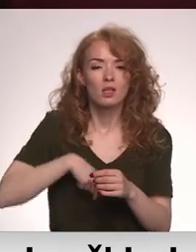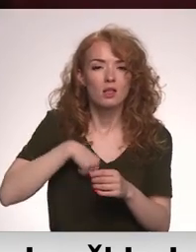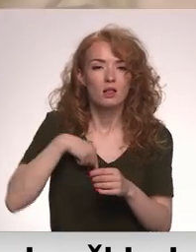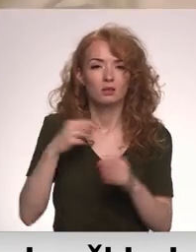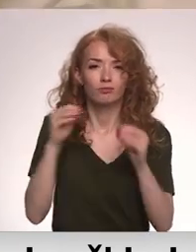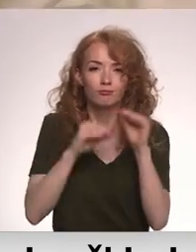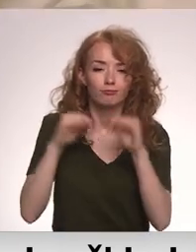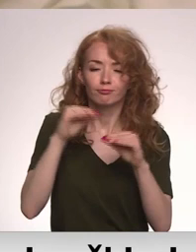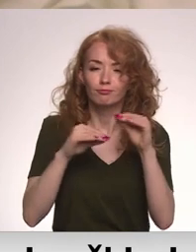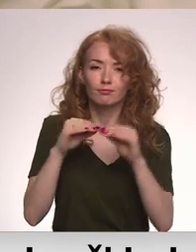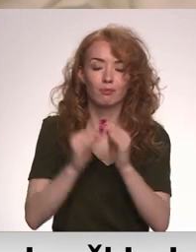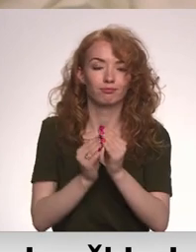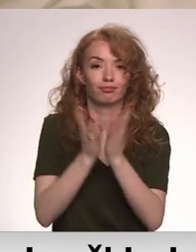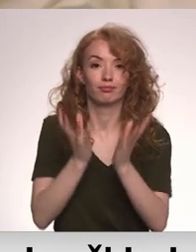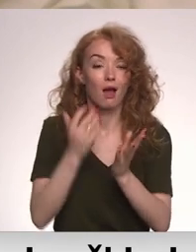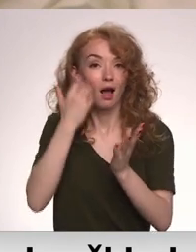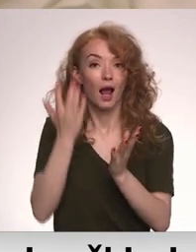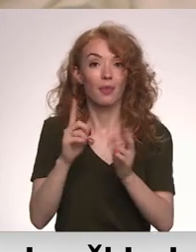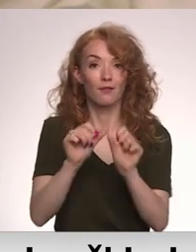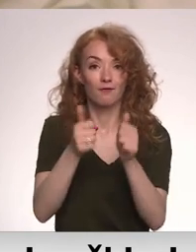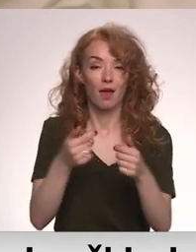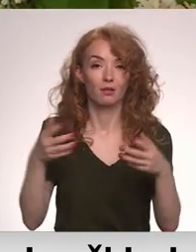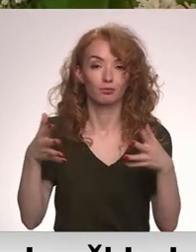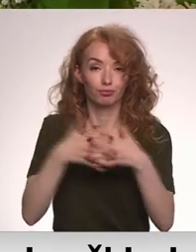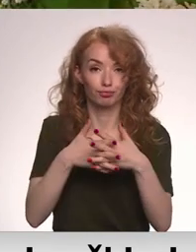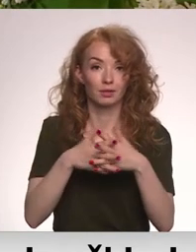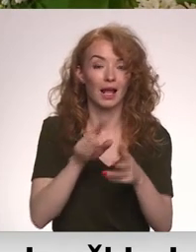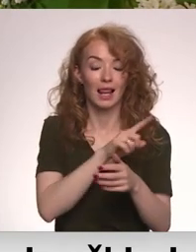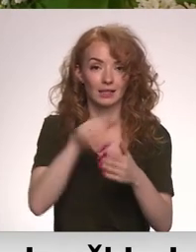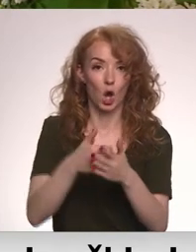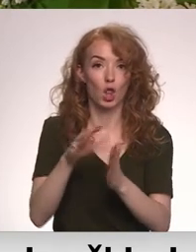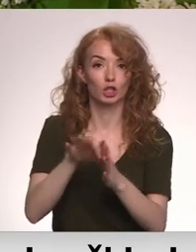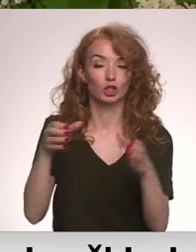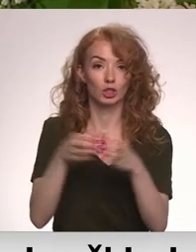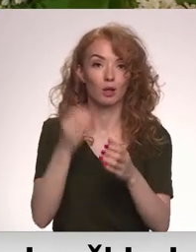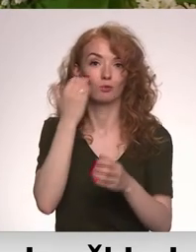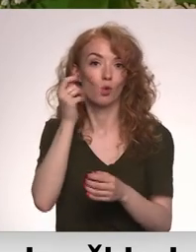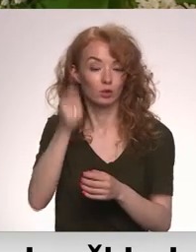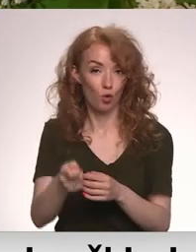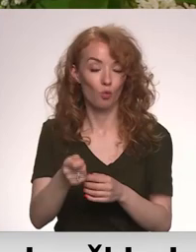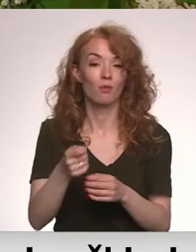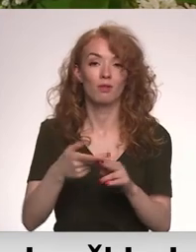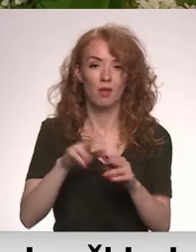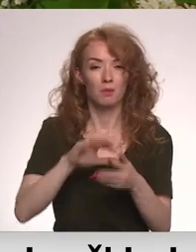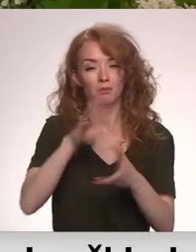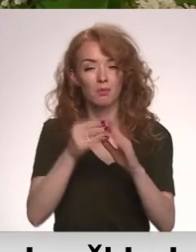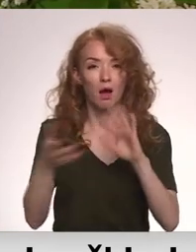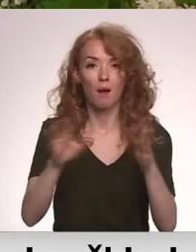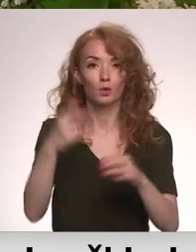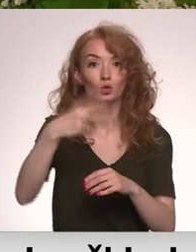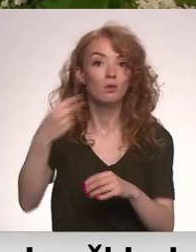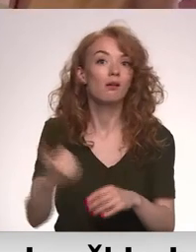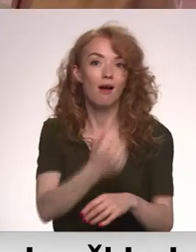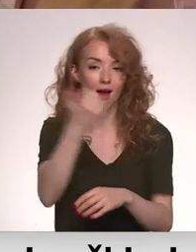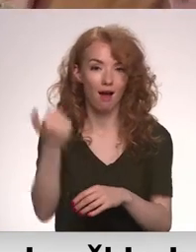prasošs process. No brīža, kad tiek veikti krustojumi līdz šķirnē, kas pelnījusi nosaukumu, paiet vismaz 20